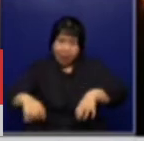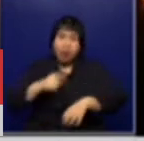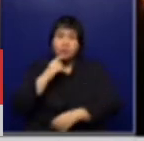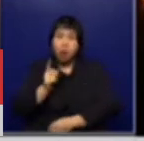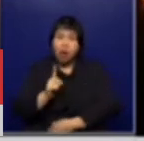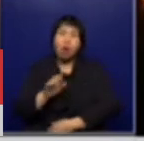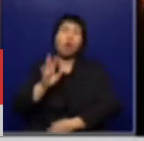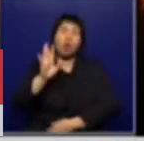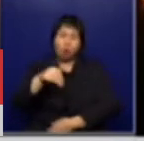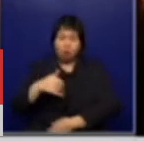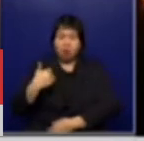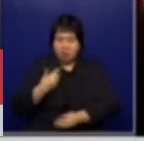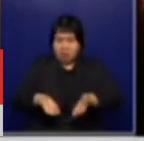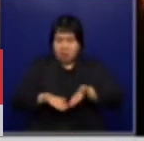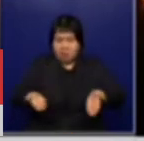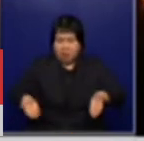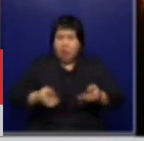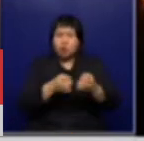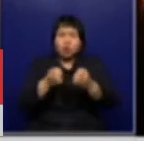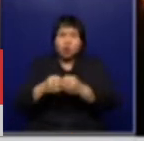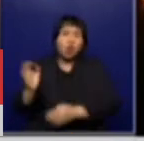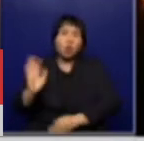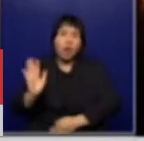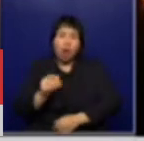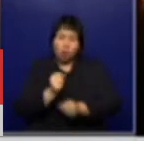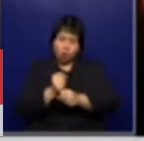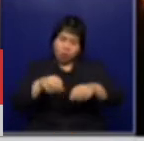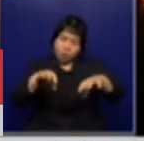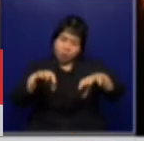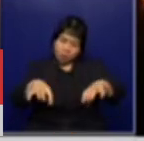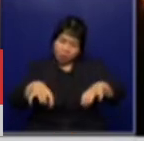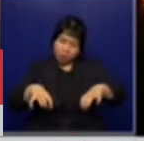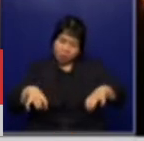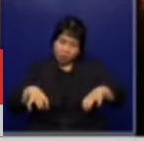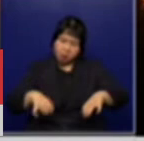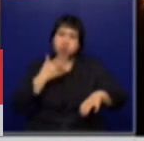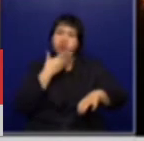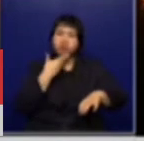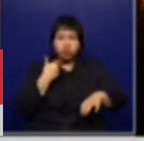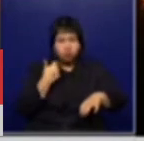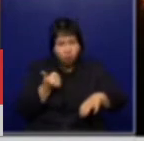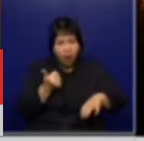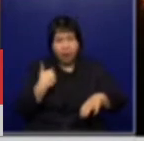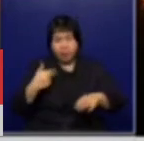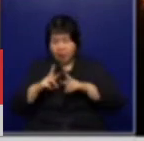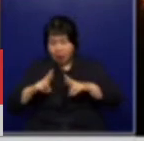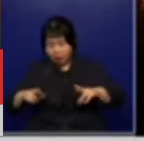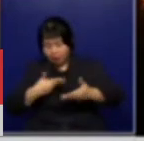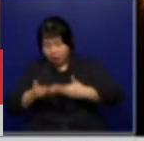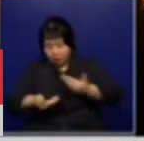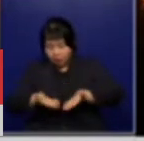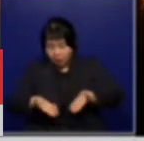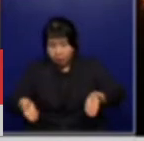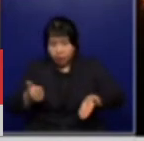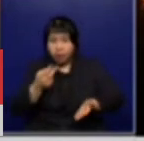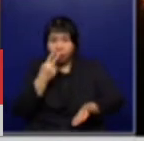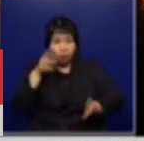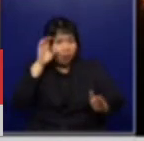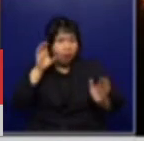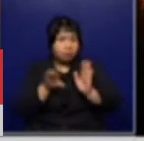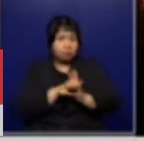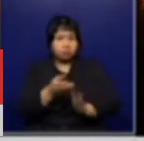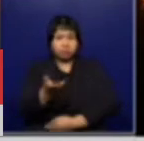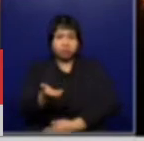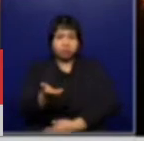การจัดระเบียบหาบเร่แผงลอยและเพิ่มพื้นที่การค้าให้แก่ผู้ประกอบการรายย่อยแต่ท่านประธานที่เคารพคะดูในสไลด์แรกของ